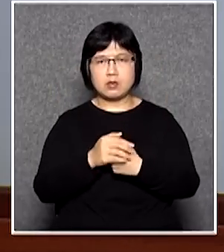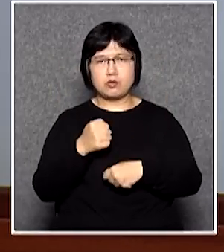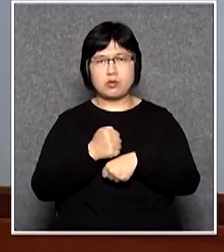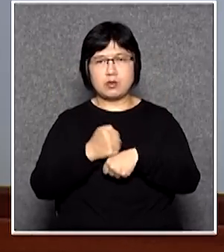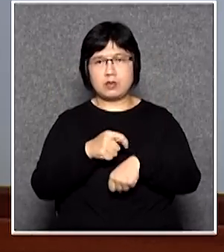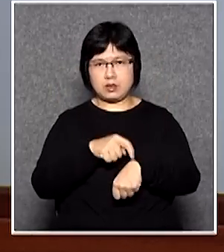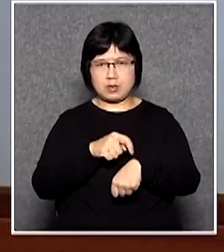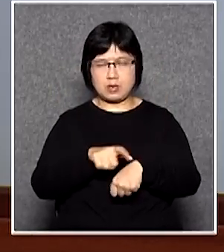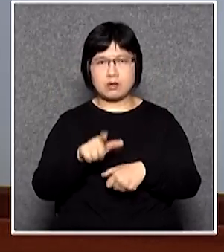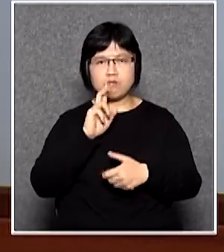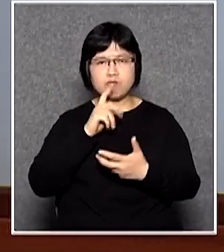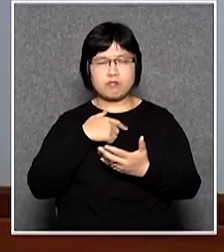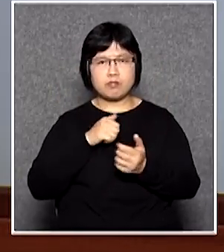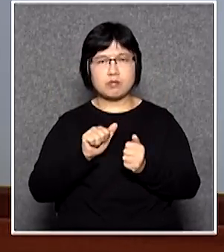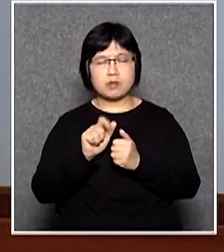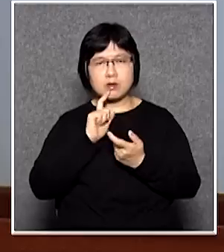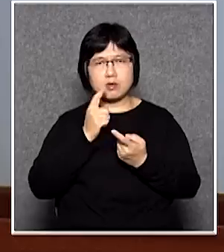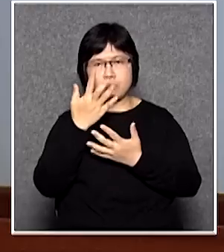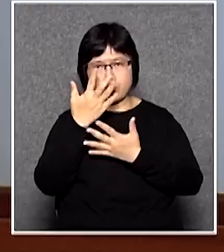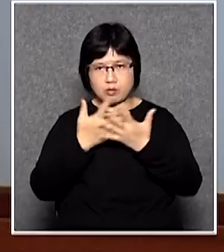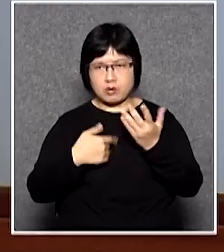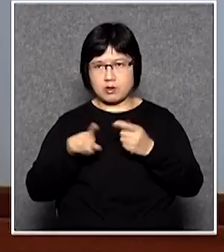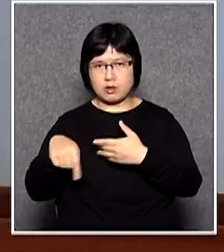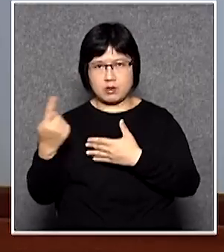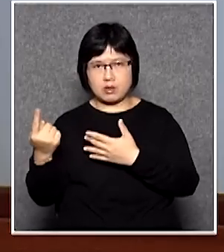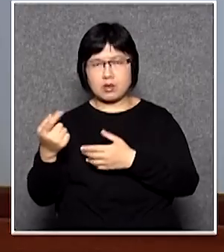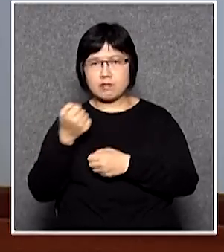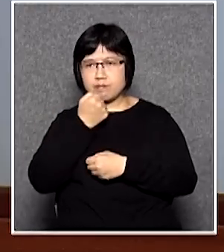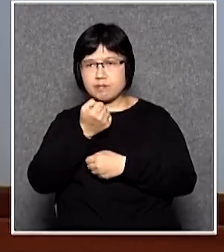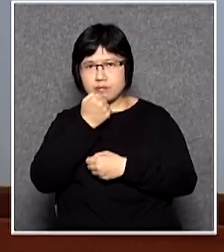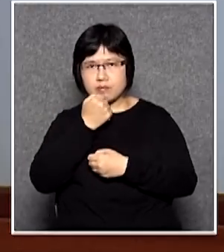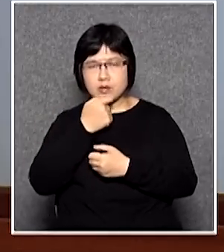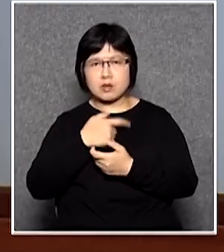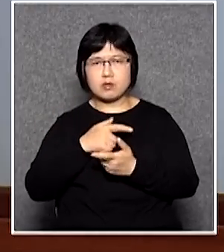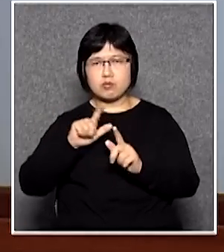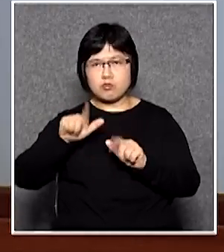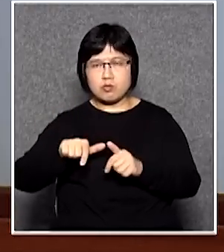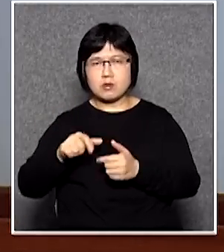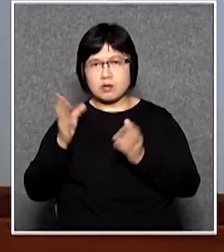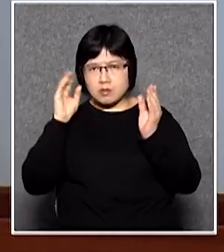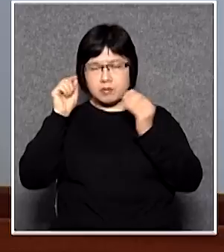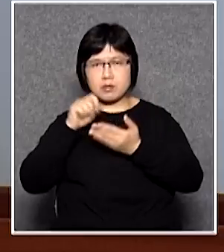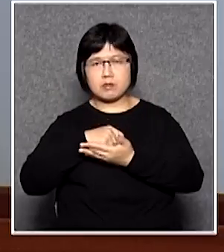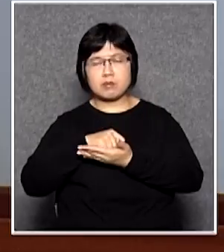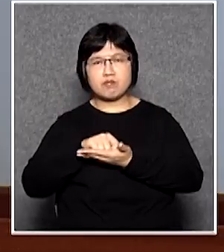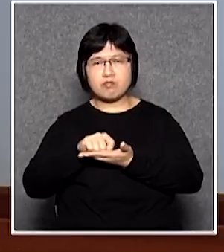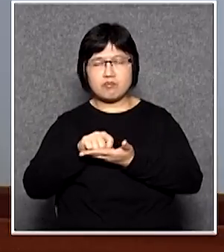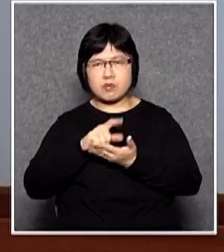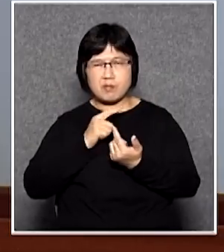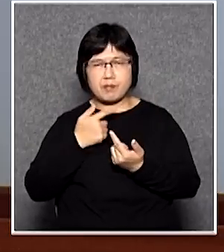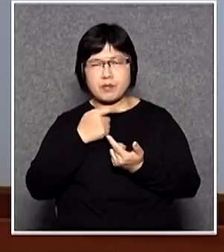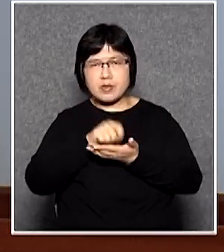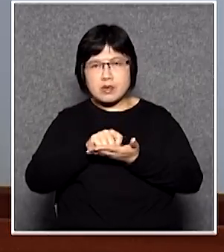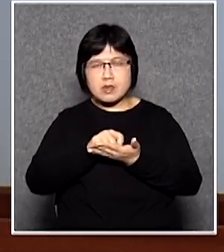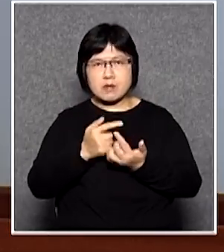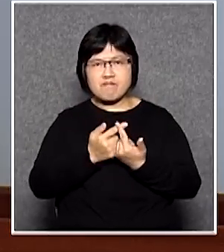呢，在社交媒体之中呢，是跟其他的记者资深传媒人呢是去不战，多次因为